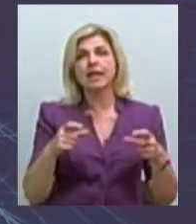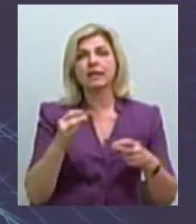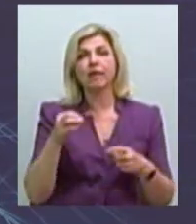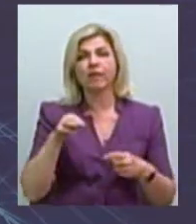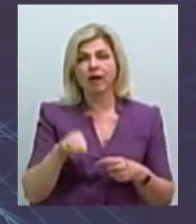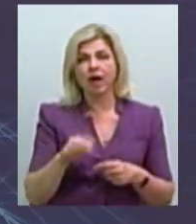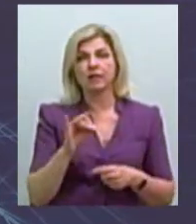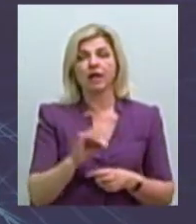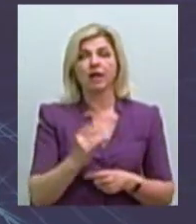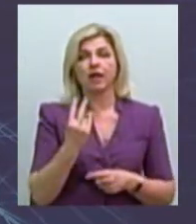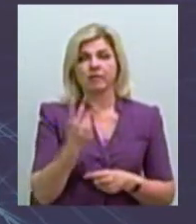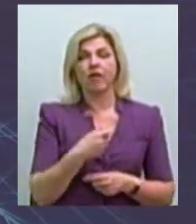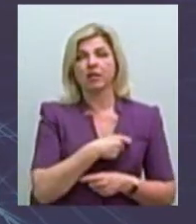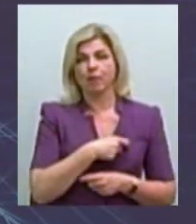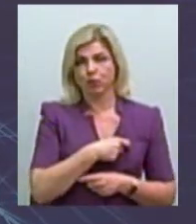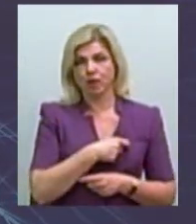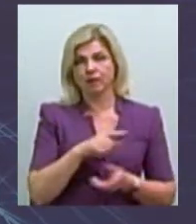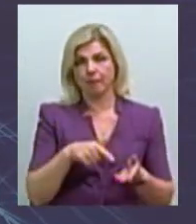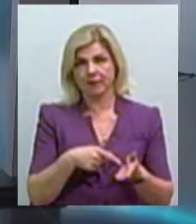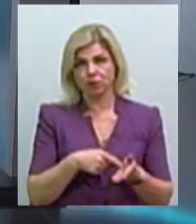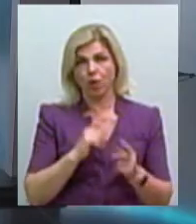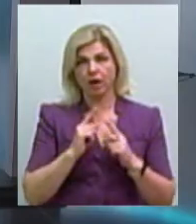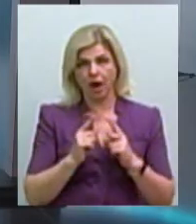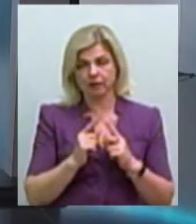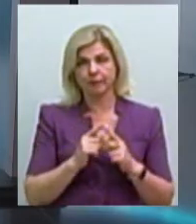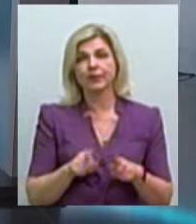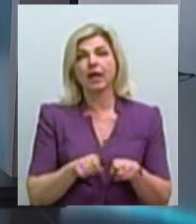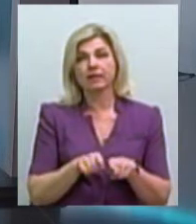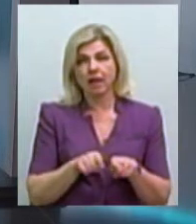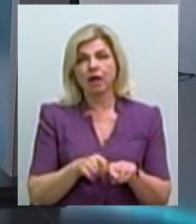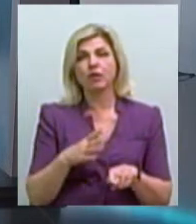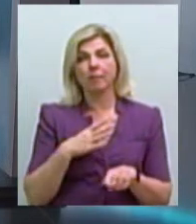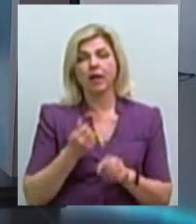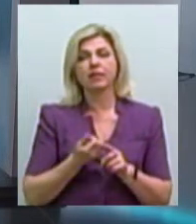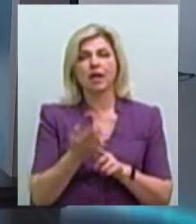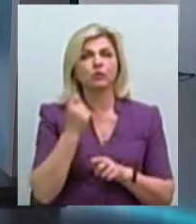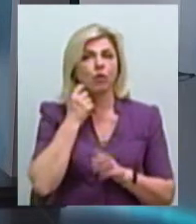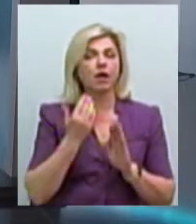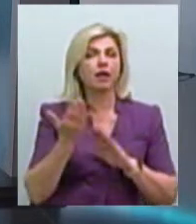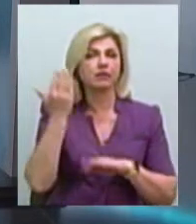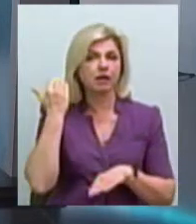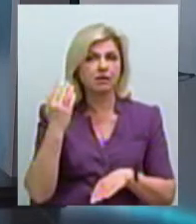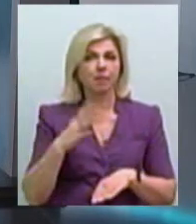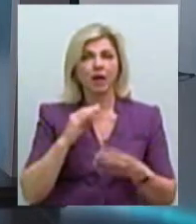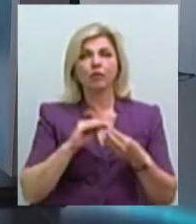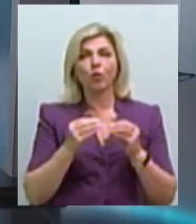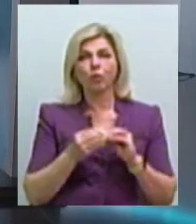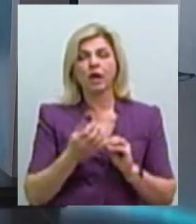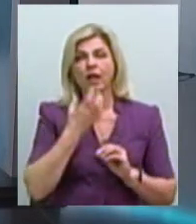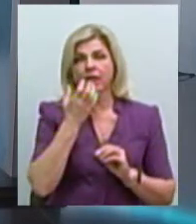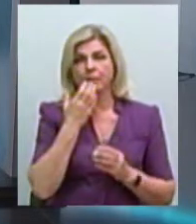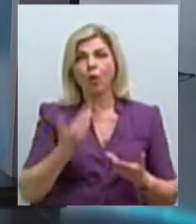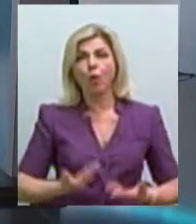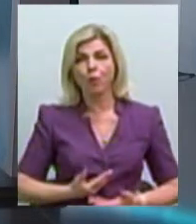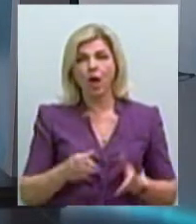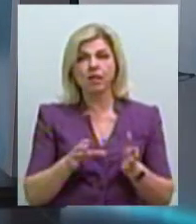Миколаївської міської ради – Філєвський та Ісаков. Так само декілька років тому, коли були проблеми на облтеплокомуненерго,